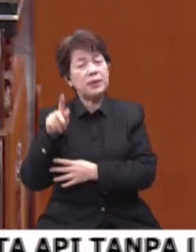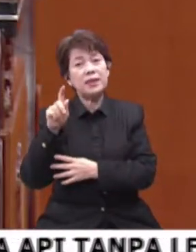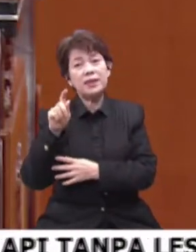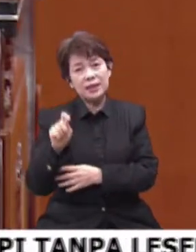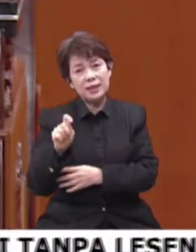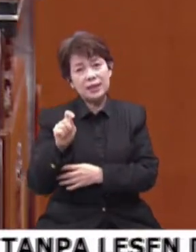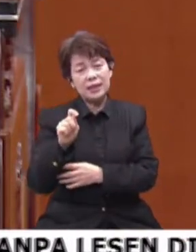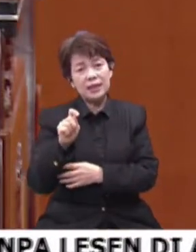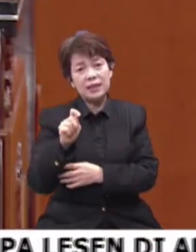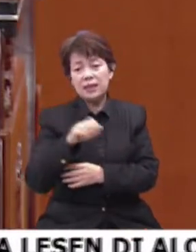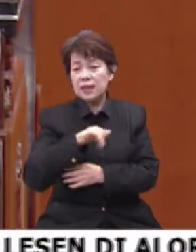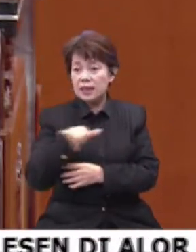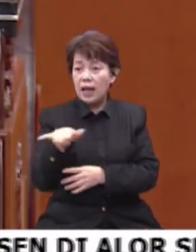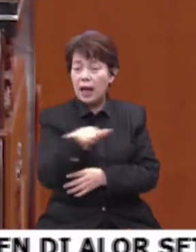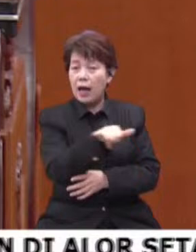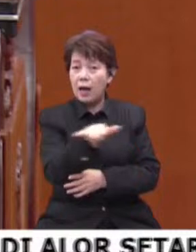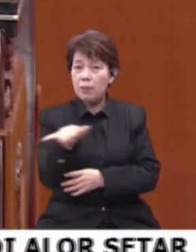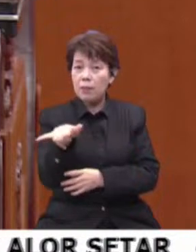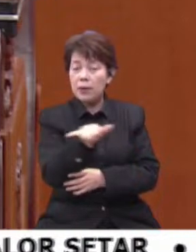sama dengan